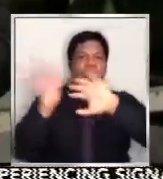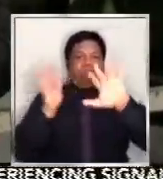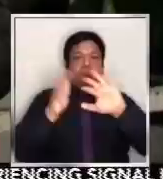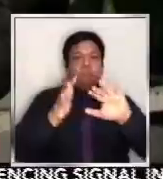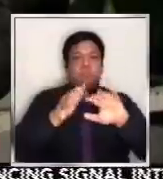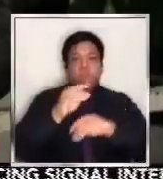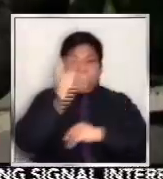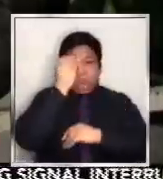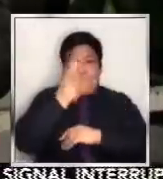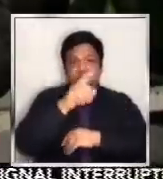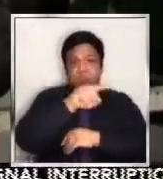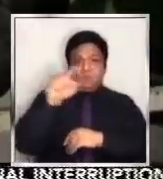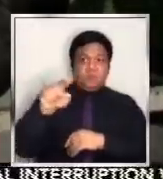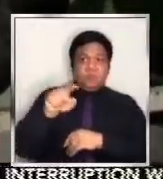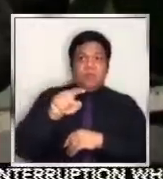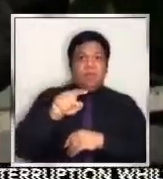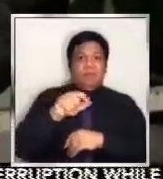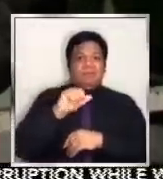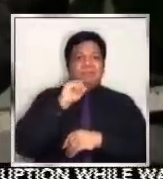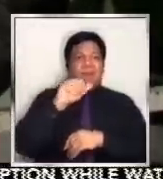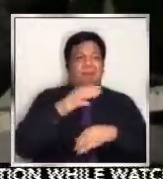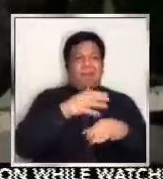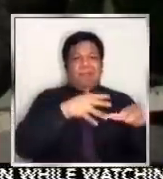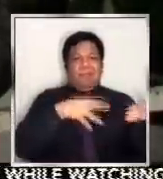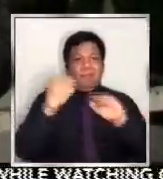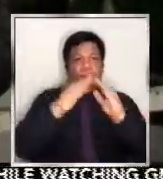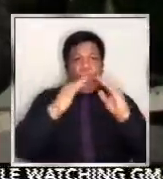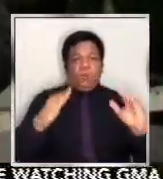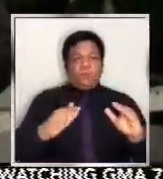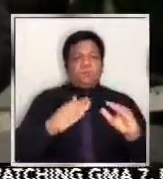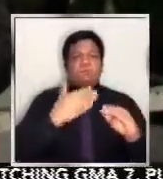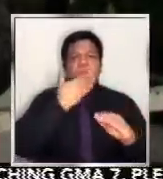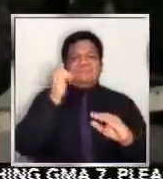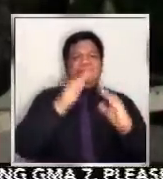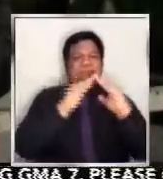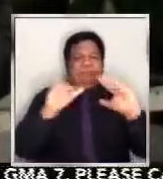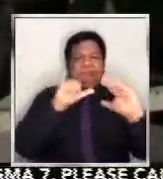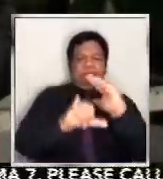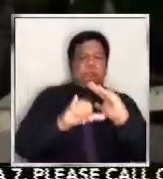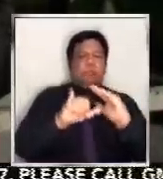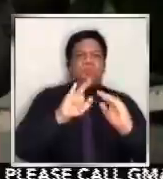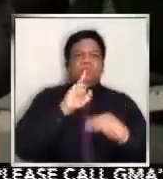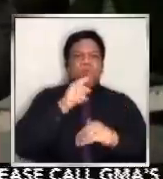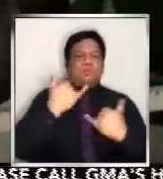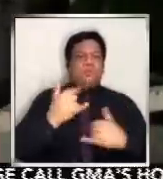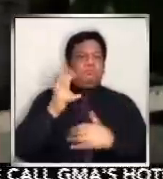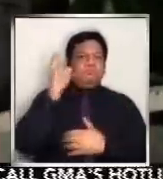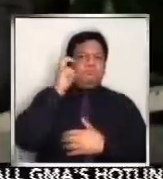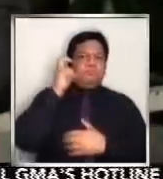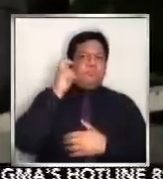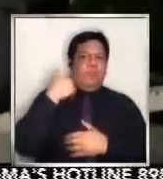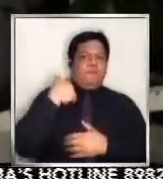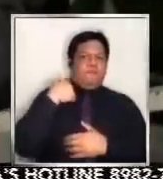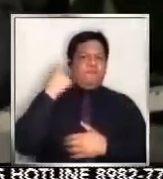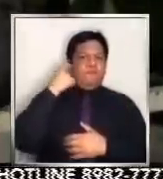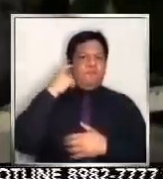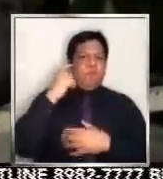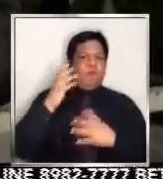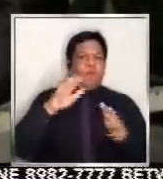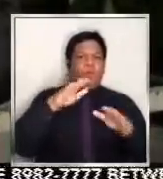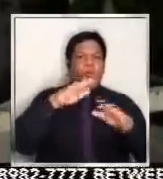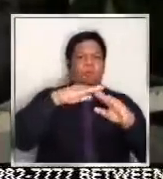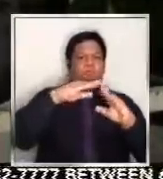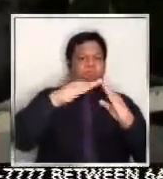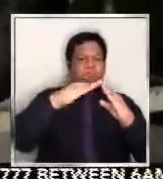naman po pinalikas no, mula sa kanilang mga bahay, huwag na po muna kayong lumabas. Ay nakakarinig na po kami ng mga paglipad ng yero.